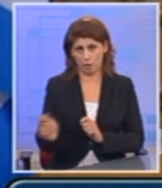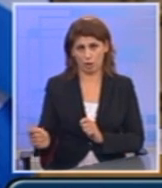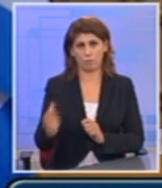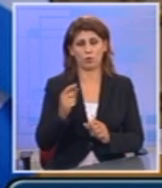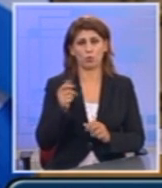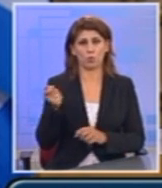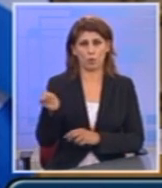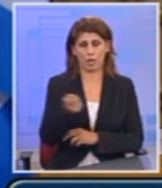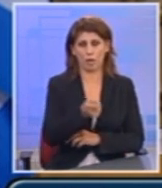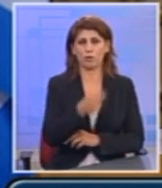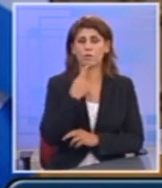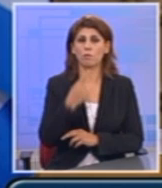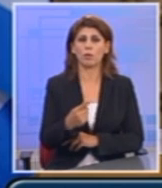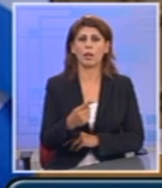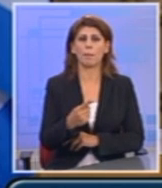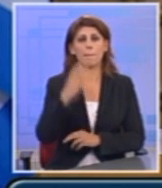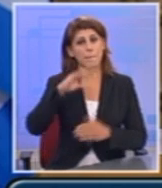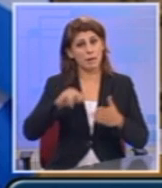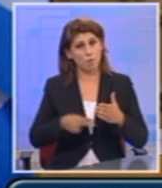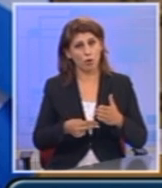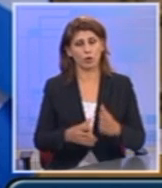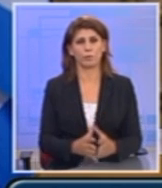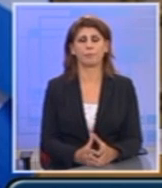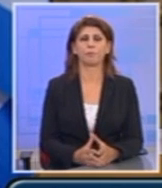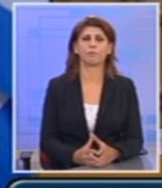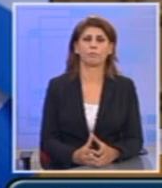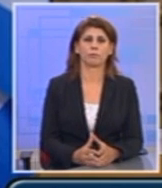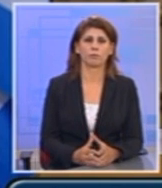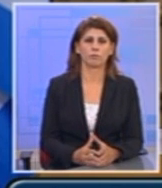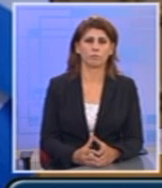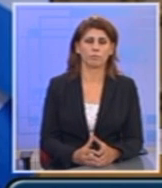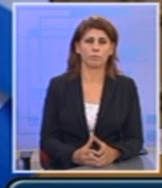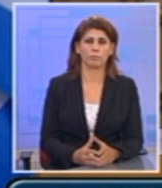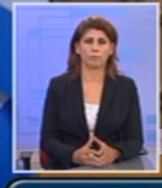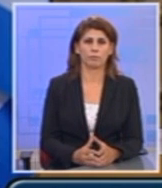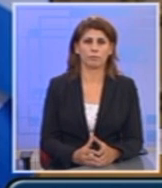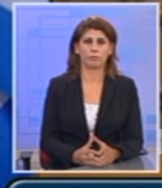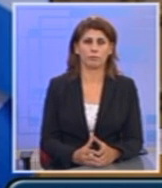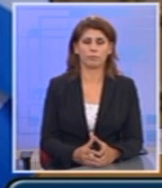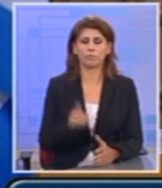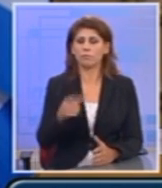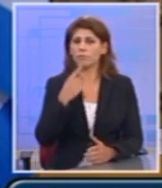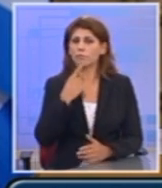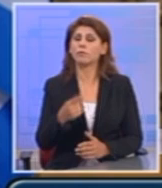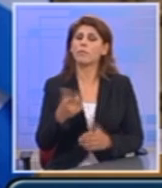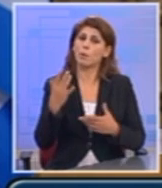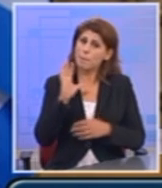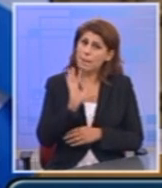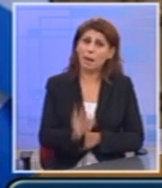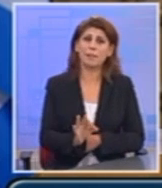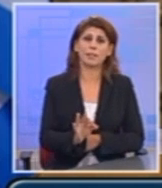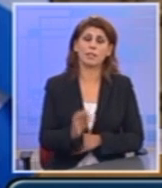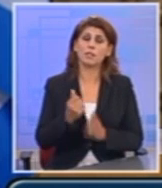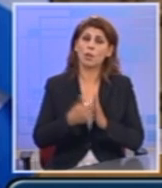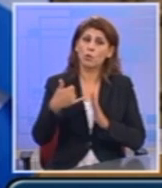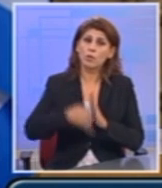χρέους τα λεγόμενα μνημόνια και για την έμφαση σε αυτά που είναι οι πραγματικές και